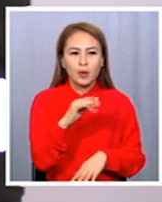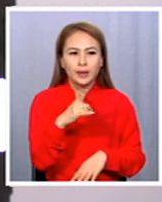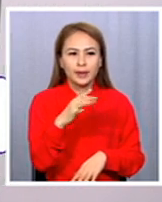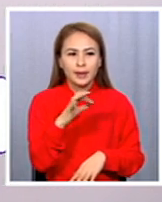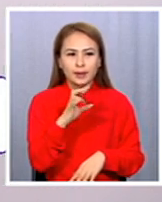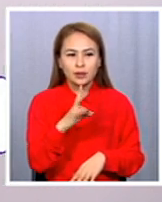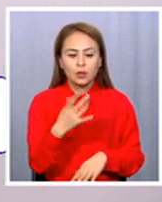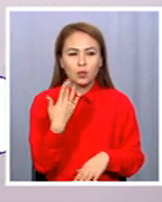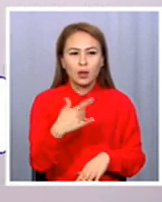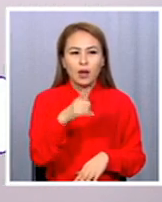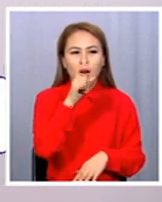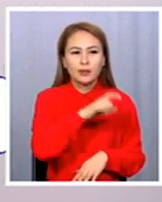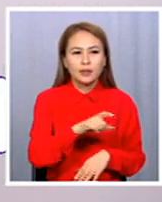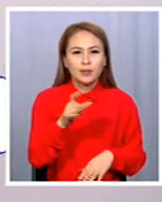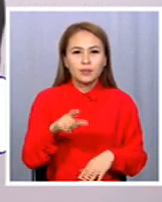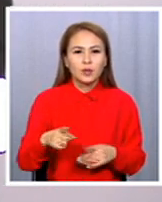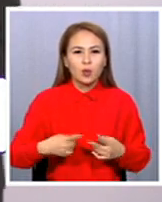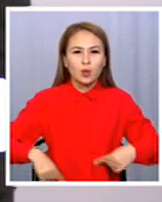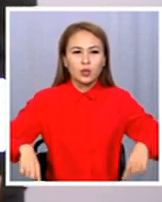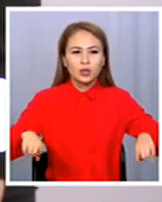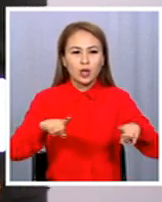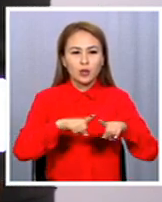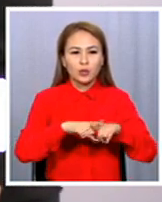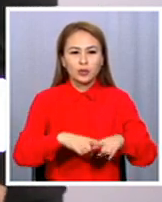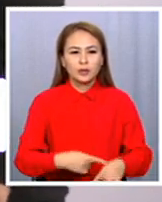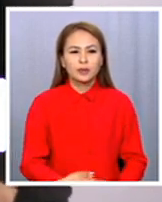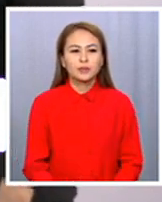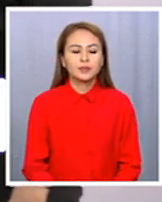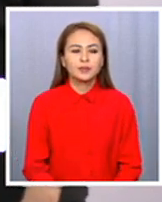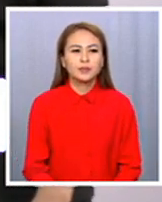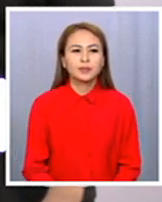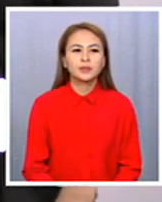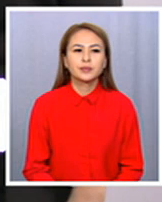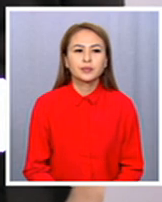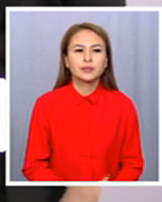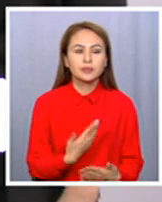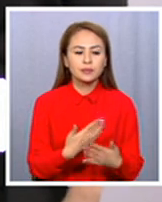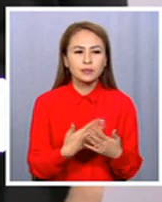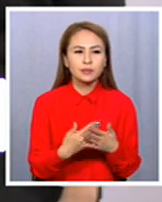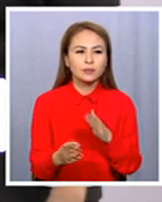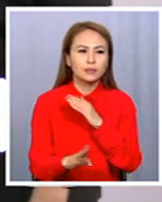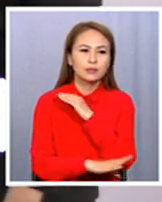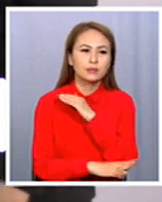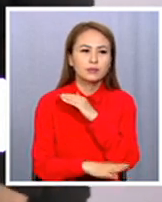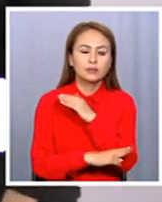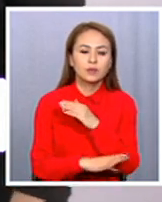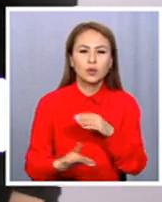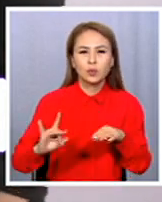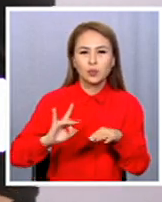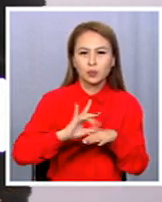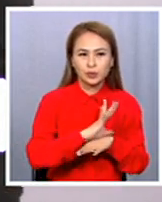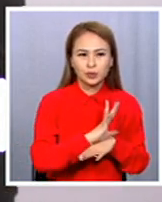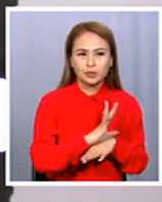адамның қоршаған ортаға әсері. Бұл жерде мысал ретінде ағаштарды кесу,